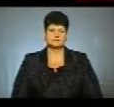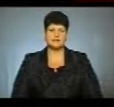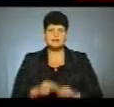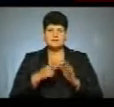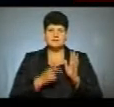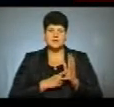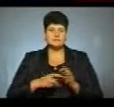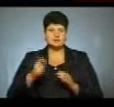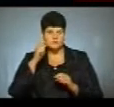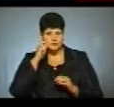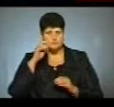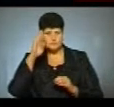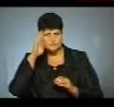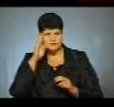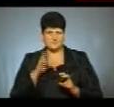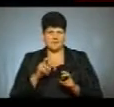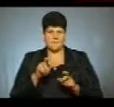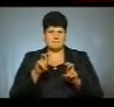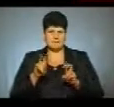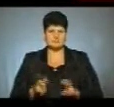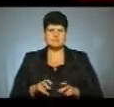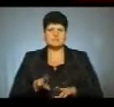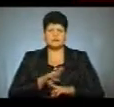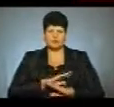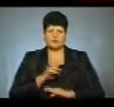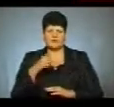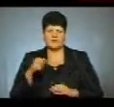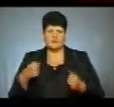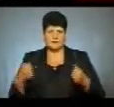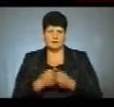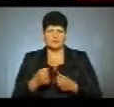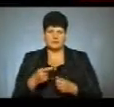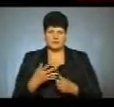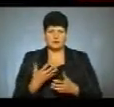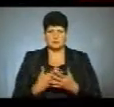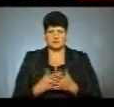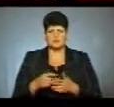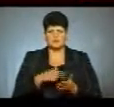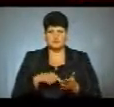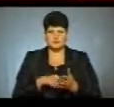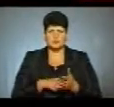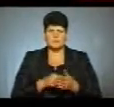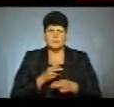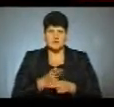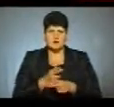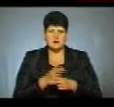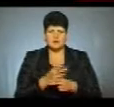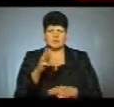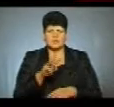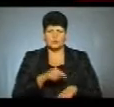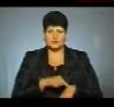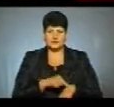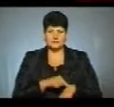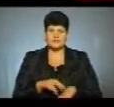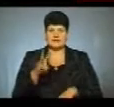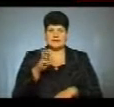Сімнадцятирічний пасажир мотоцикла загинув у ДТП в Тернополі. Через це в місті були затори майже три години. 300 тернополян